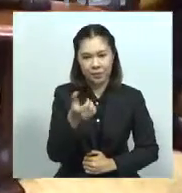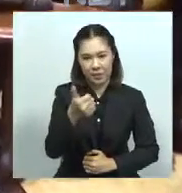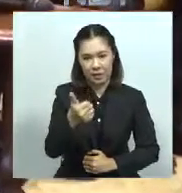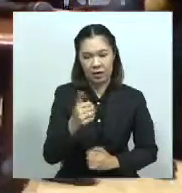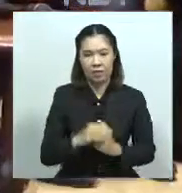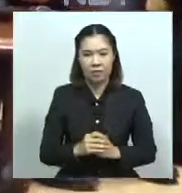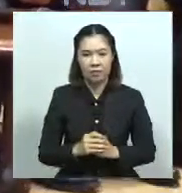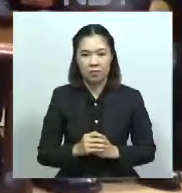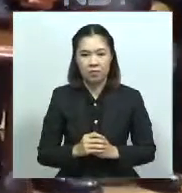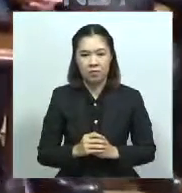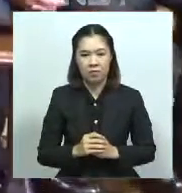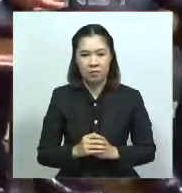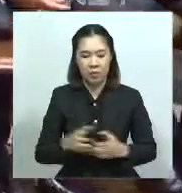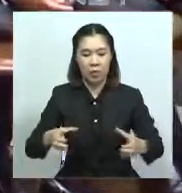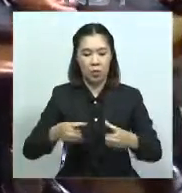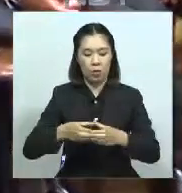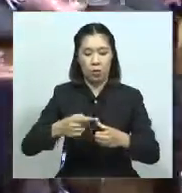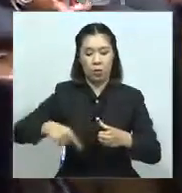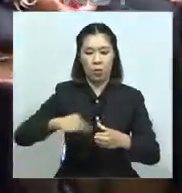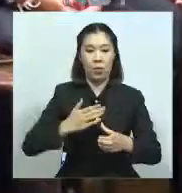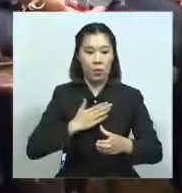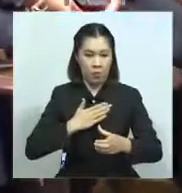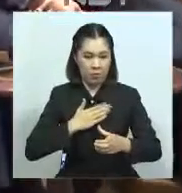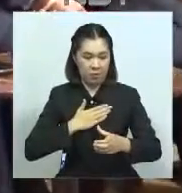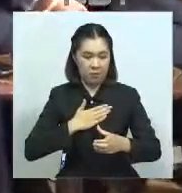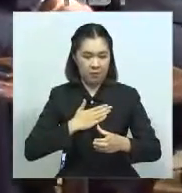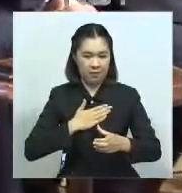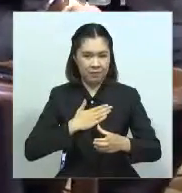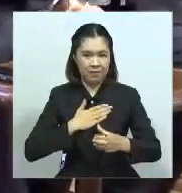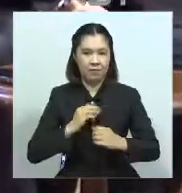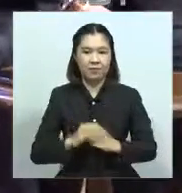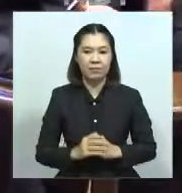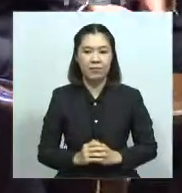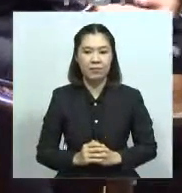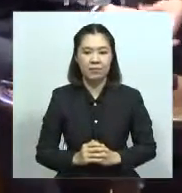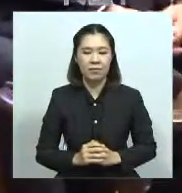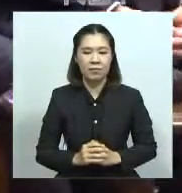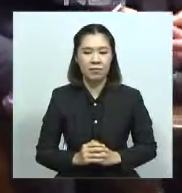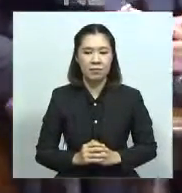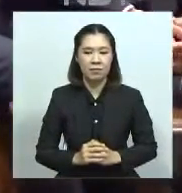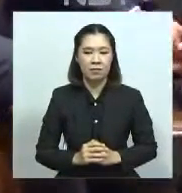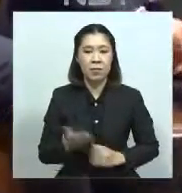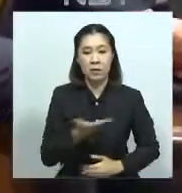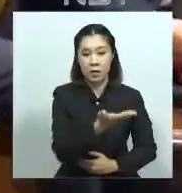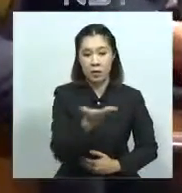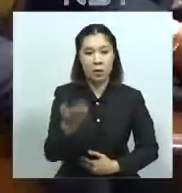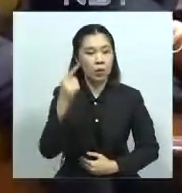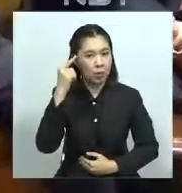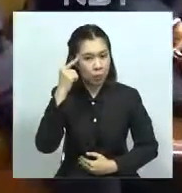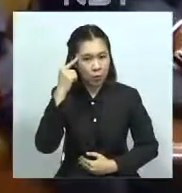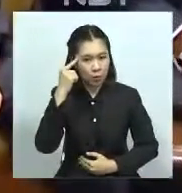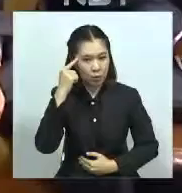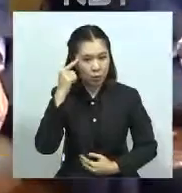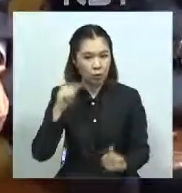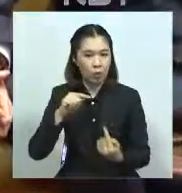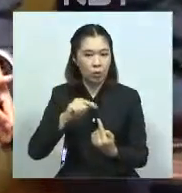รครปช.ของเรารวมพลังประชาชาติไทยก็ผมเข้าใจเป็นที่ทราบกันอยู่ในทาง